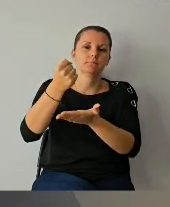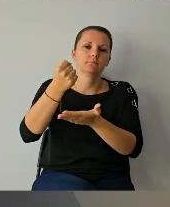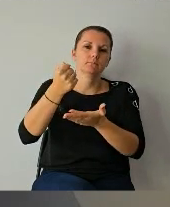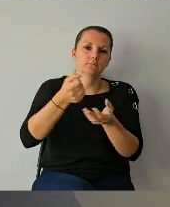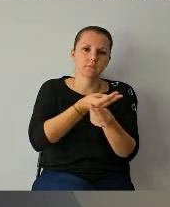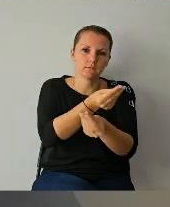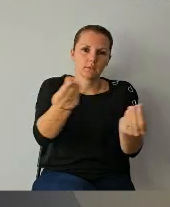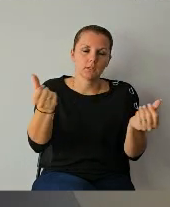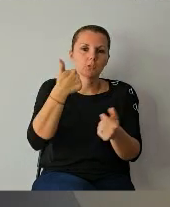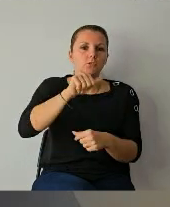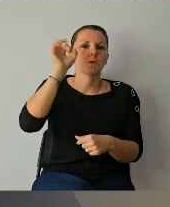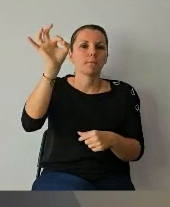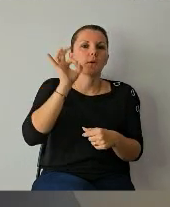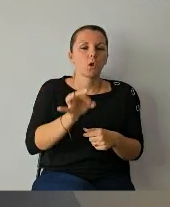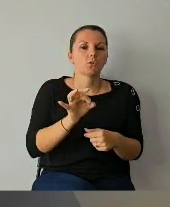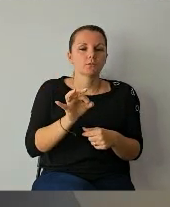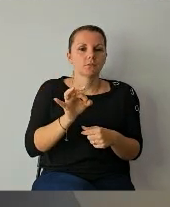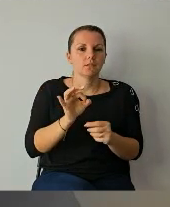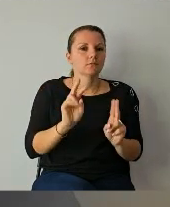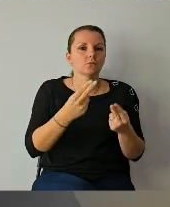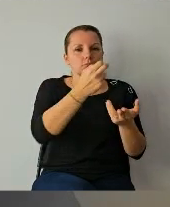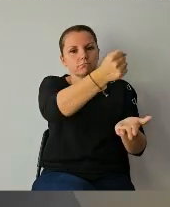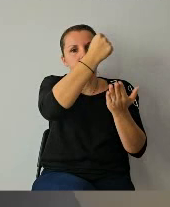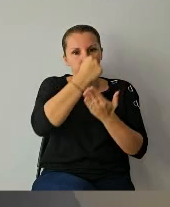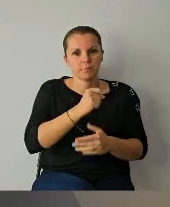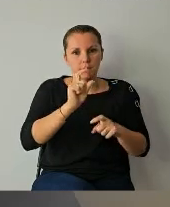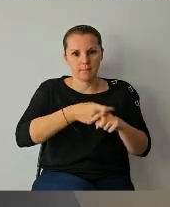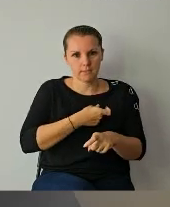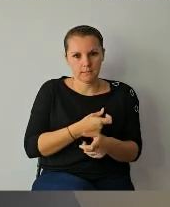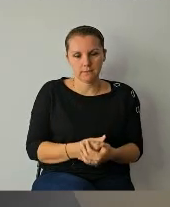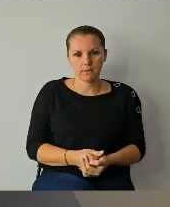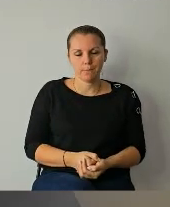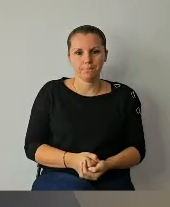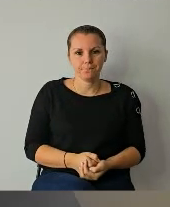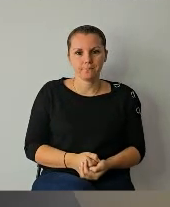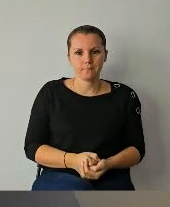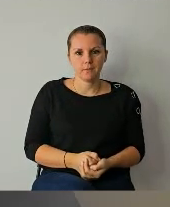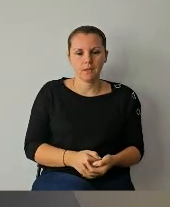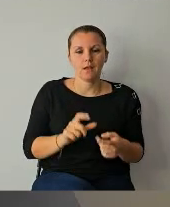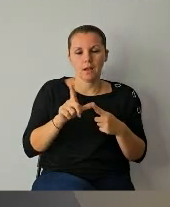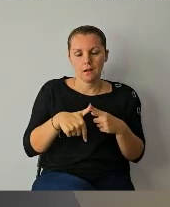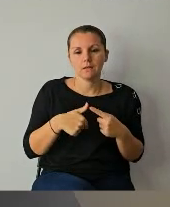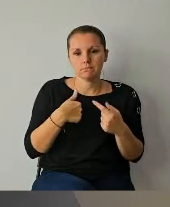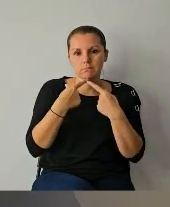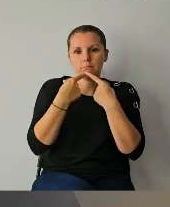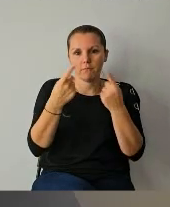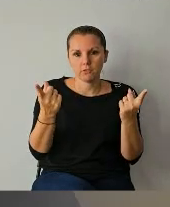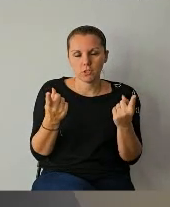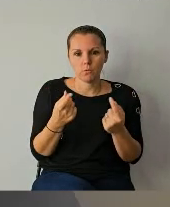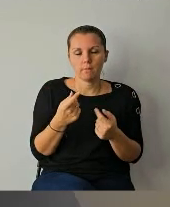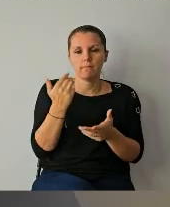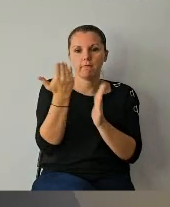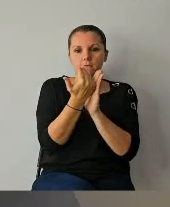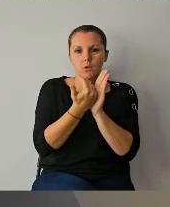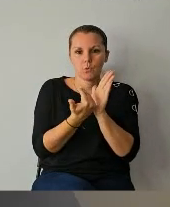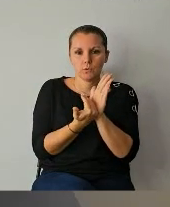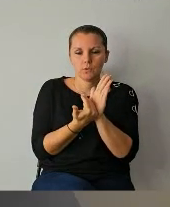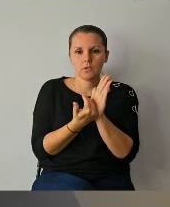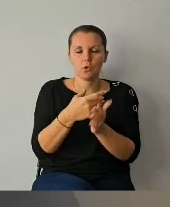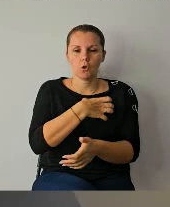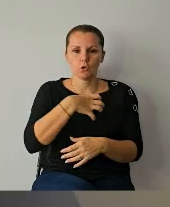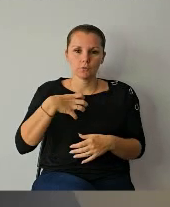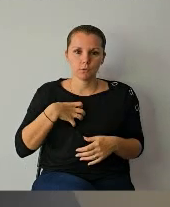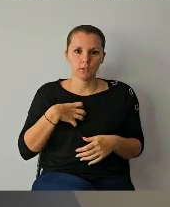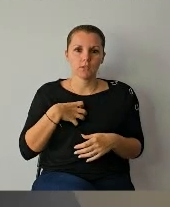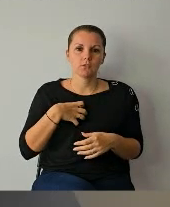oświatowe w 100% z subwencji. No ale tak jak powiedziałem, warunki dzisiaj gospodarcze